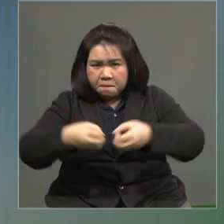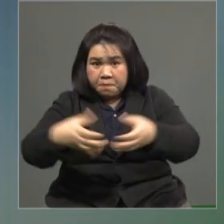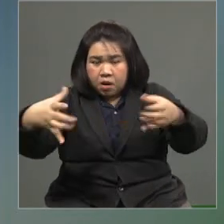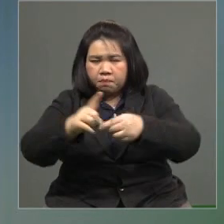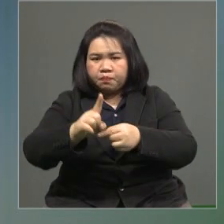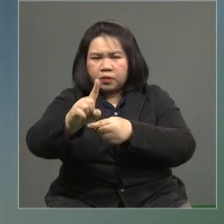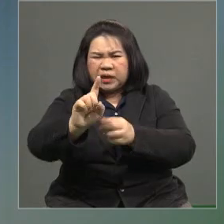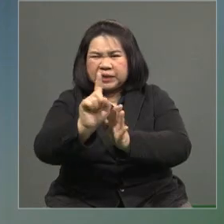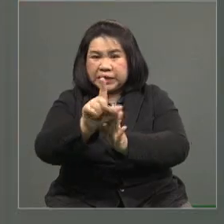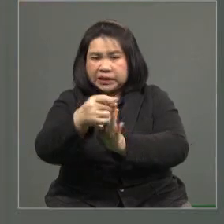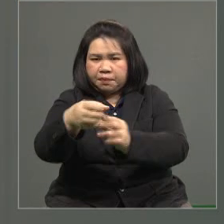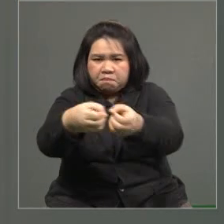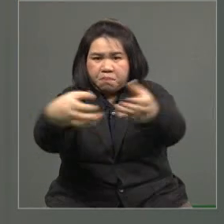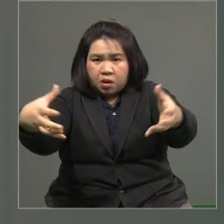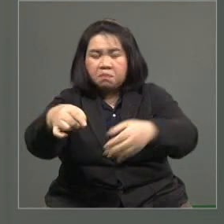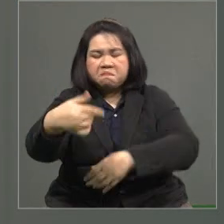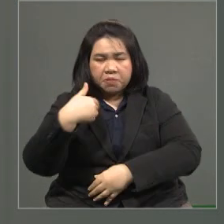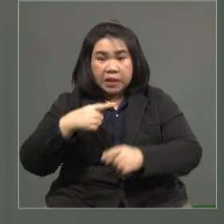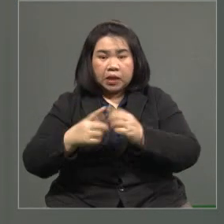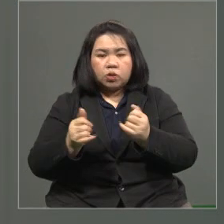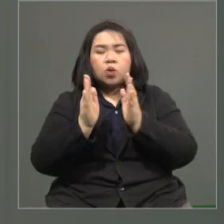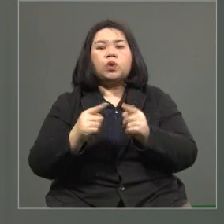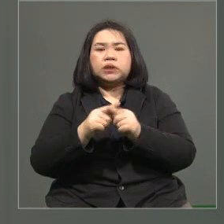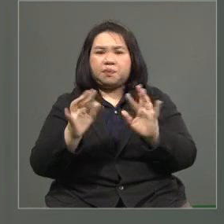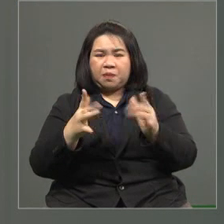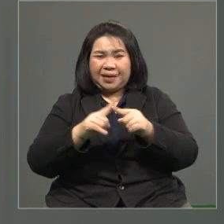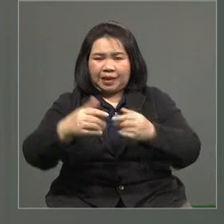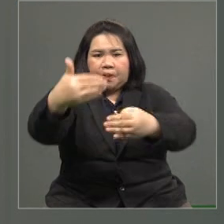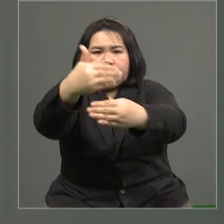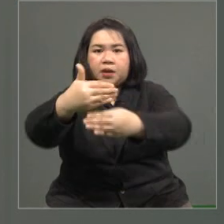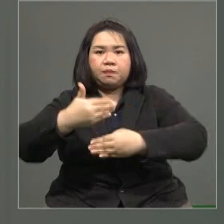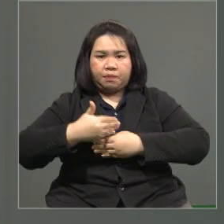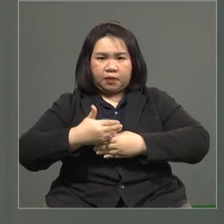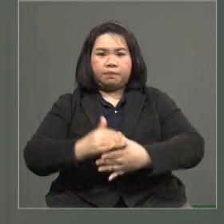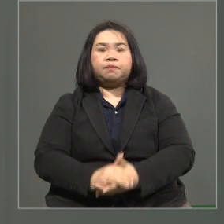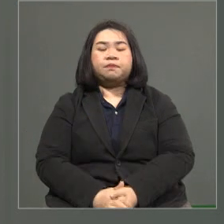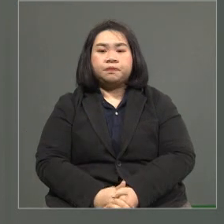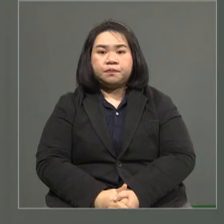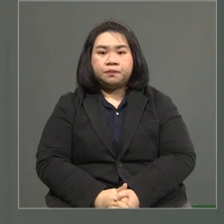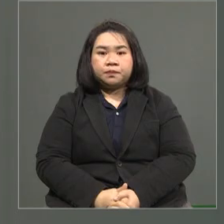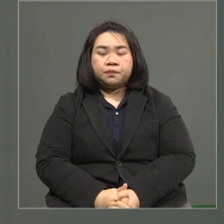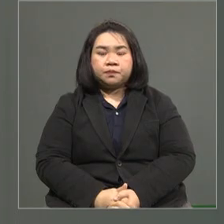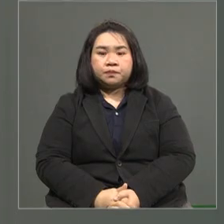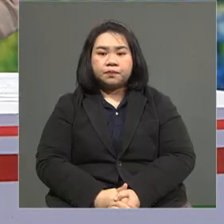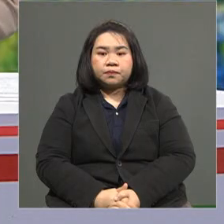รายงานผู้ได้รับบาดเจ็บแต่ว่ายังคงปิดกั้นการจรัจรอยู่ครับ